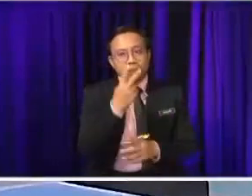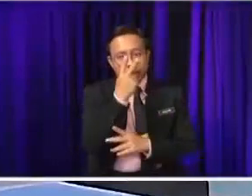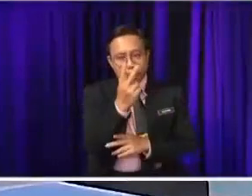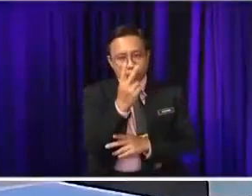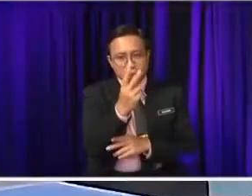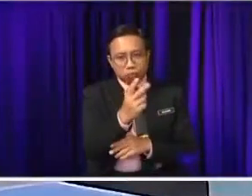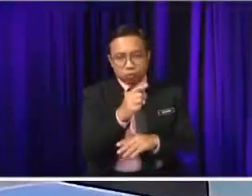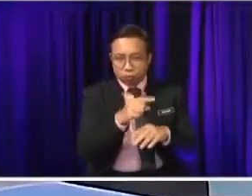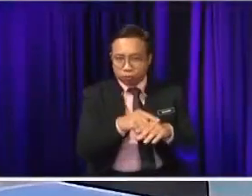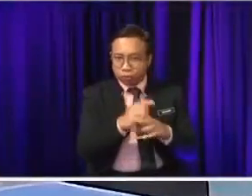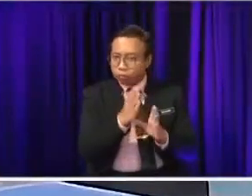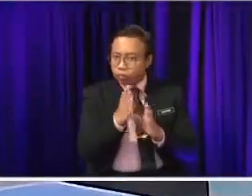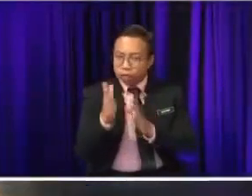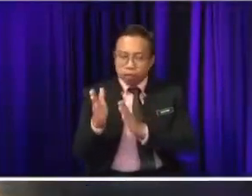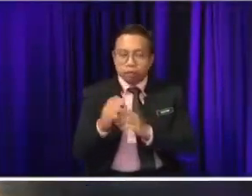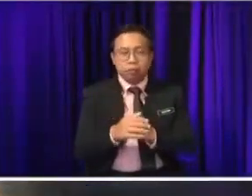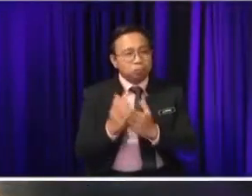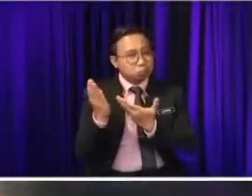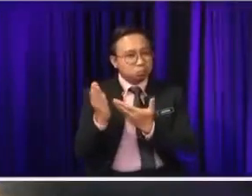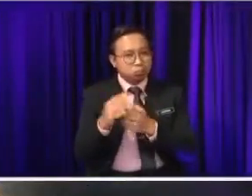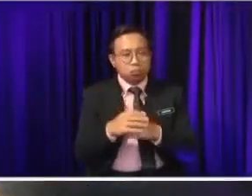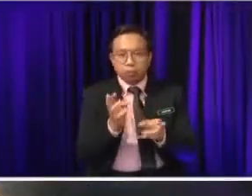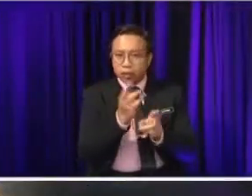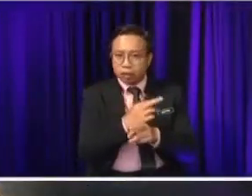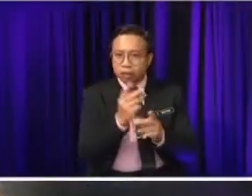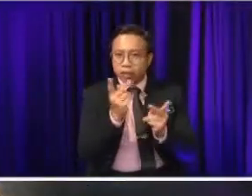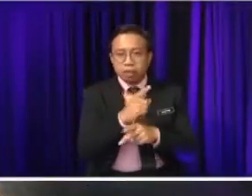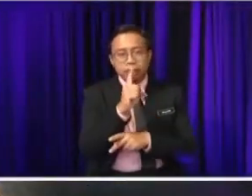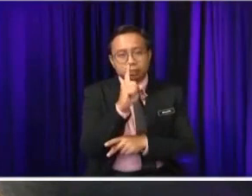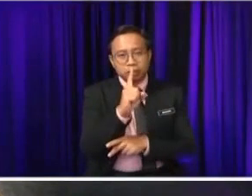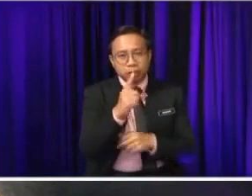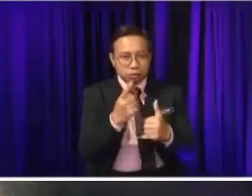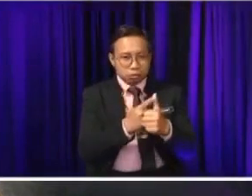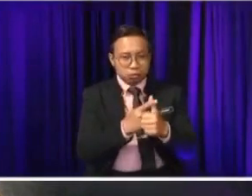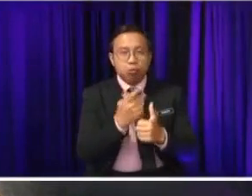Waduh yang sebelah sana rekaan yang kali pertama